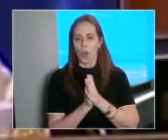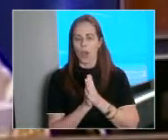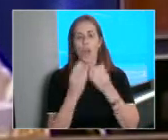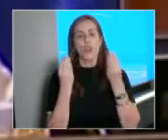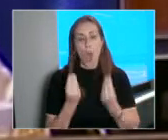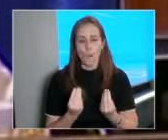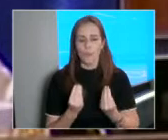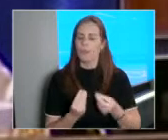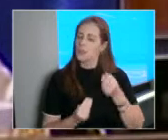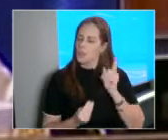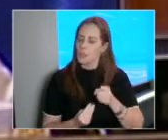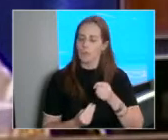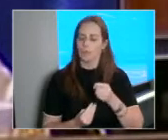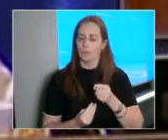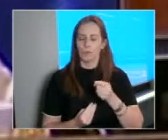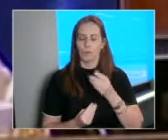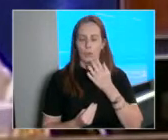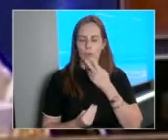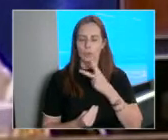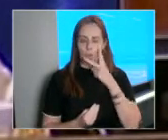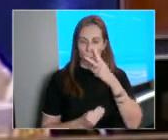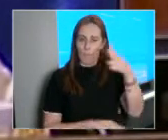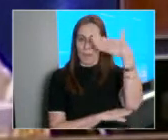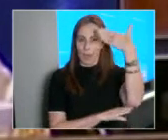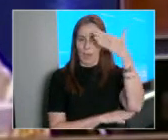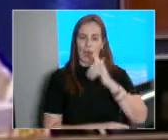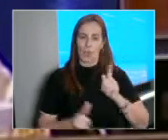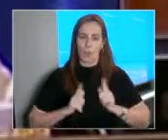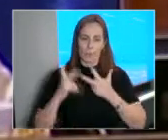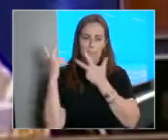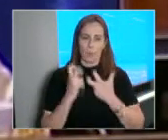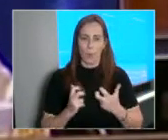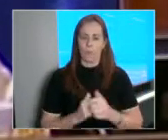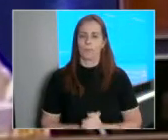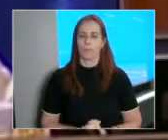והנעלה שראו יהודים באותה מדינה שלה ציפו.